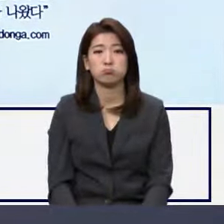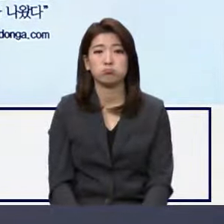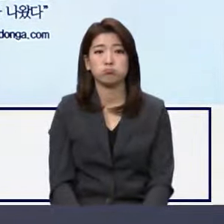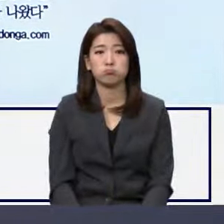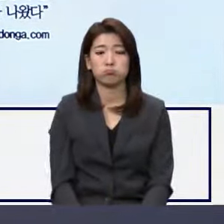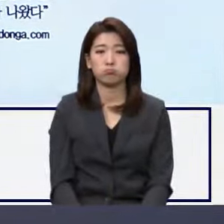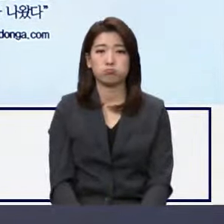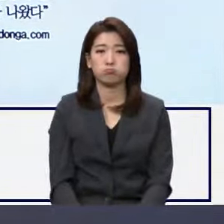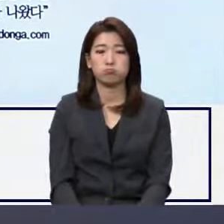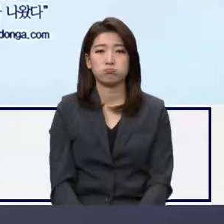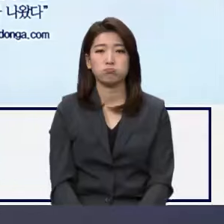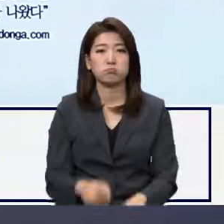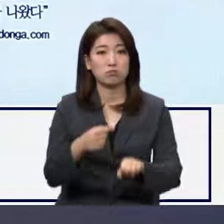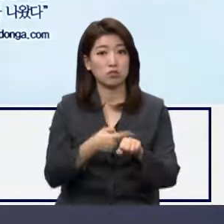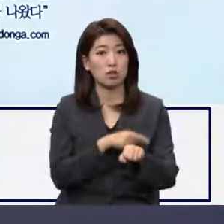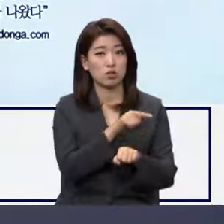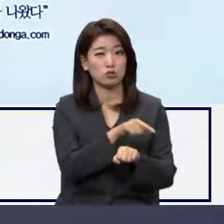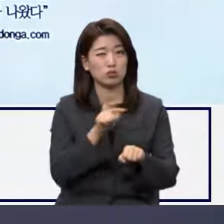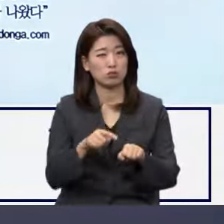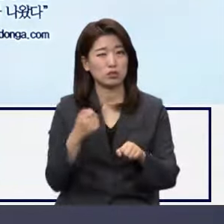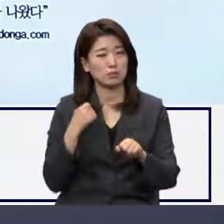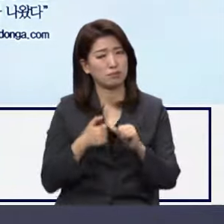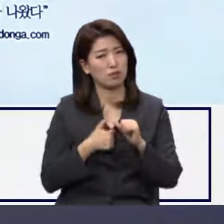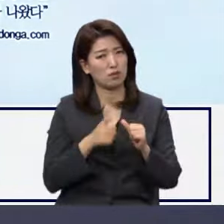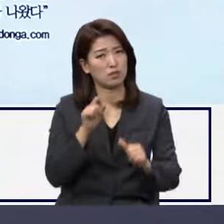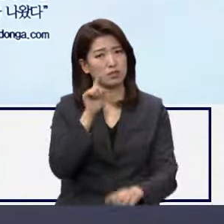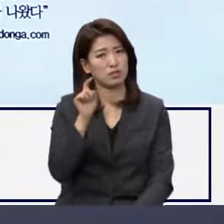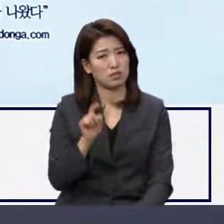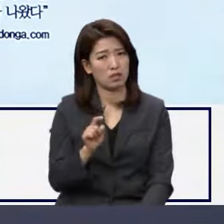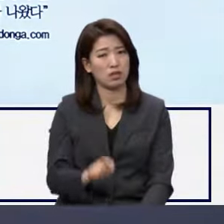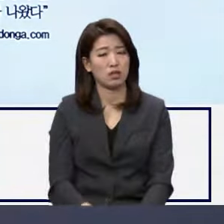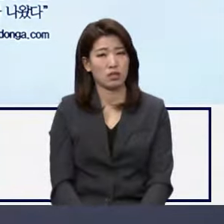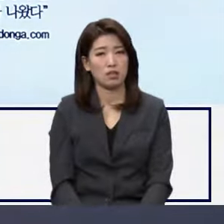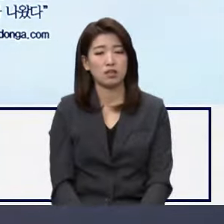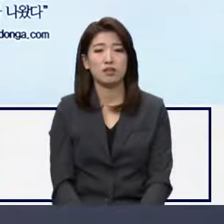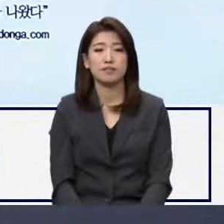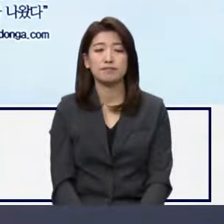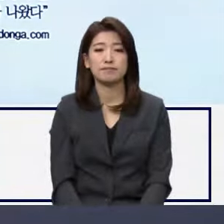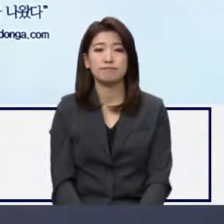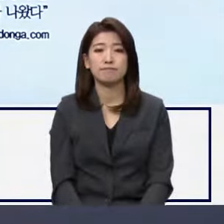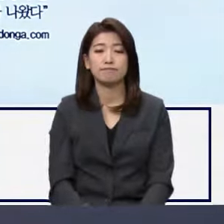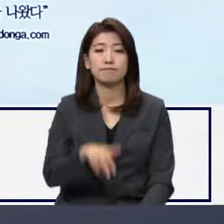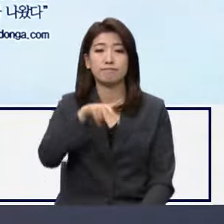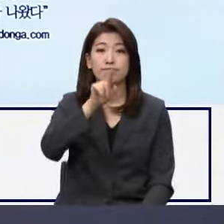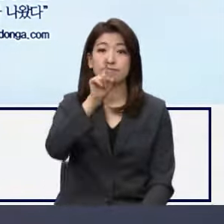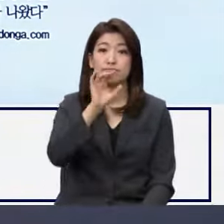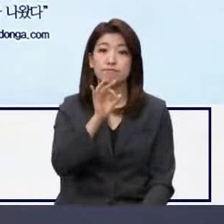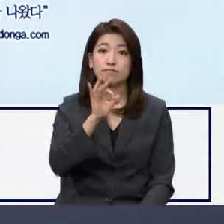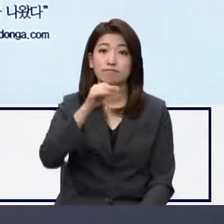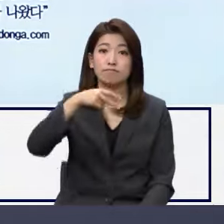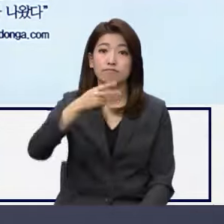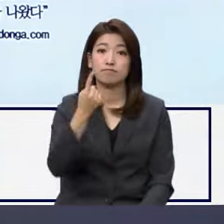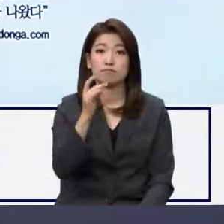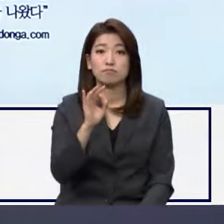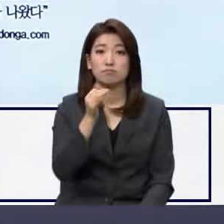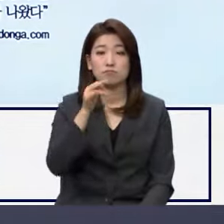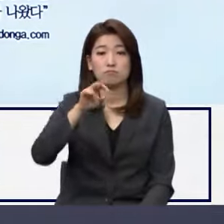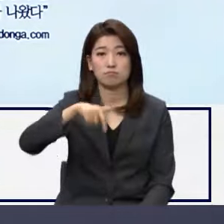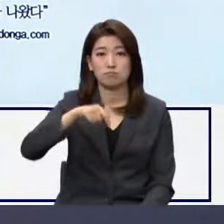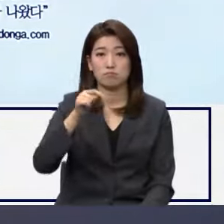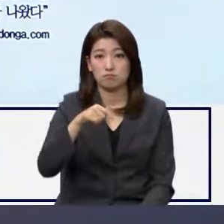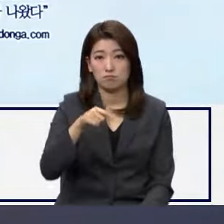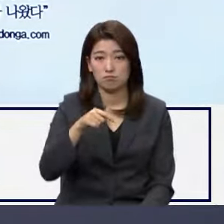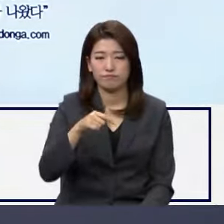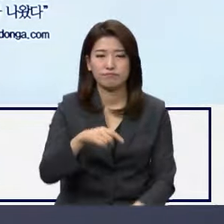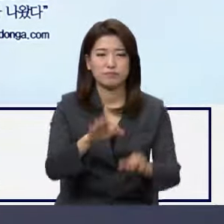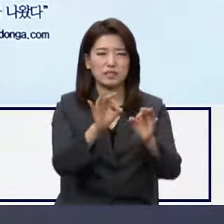아니냐면 공관위에서 론이 있었다라는 얘기도 있어요 장동혁이 사무총장 앞서서 김현아